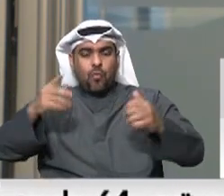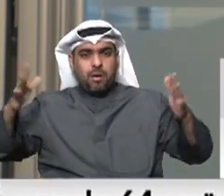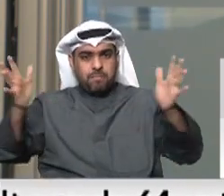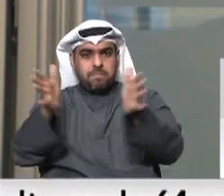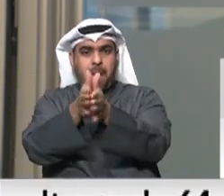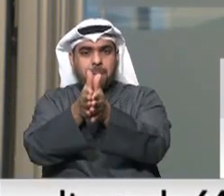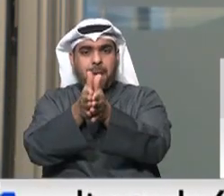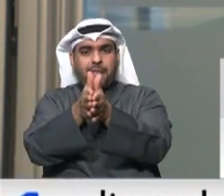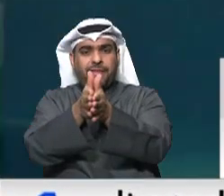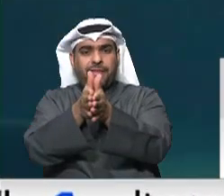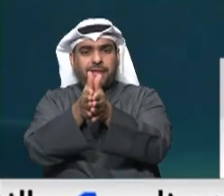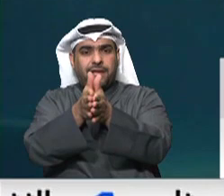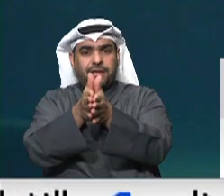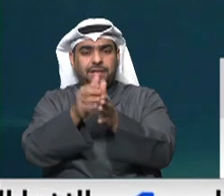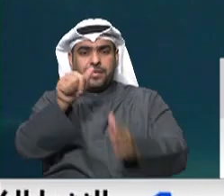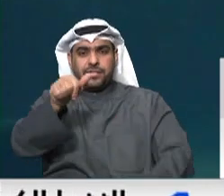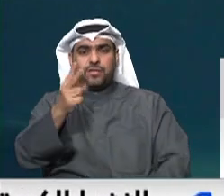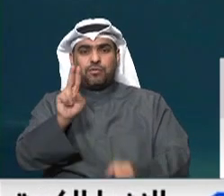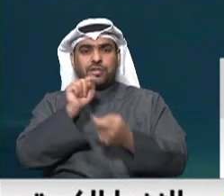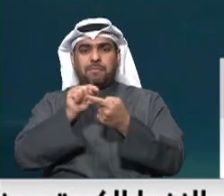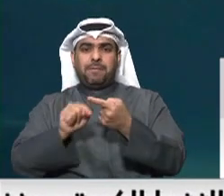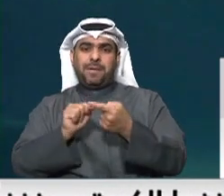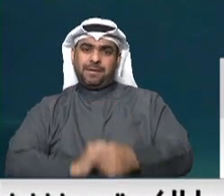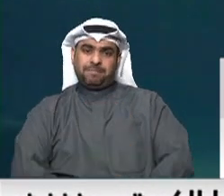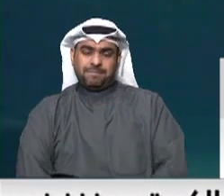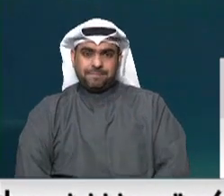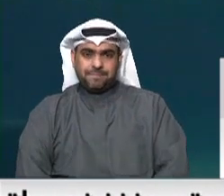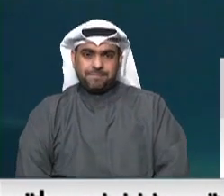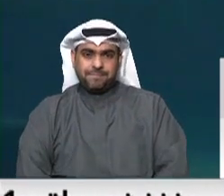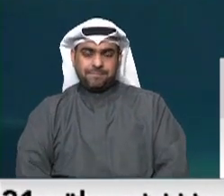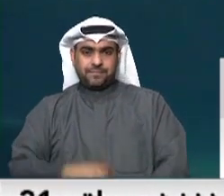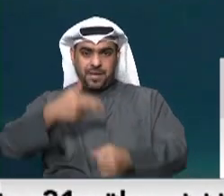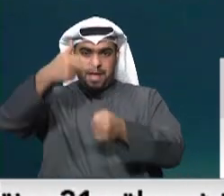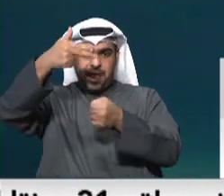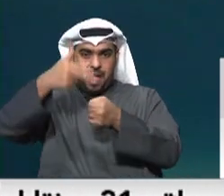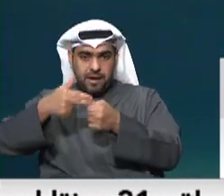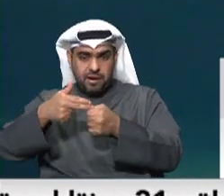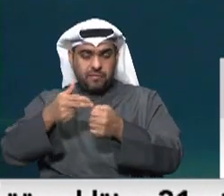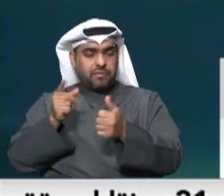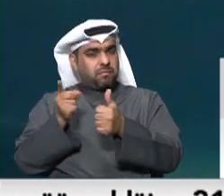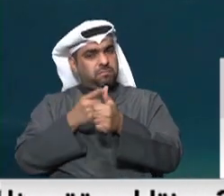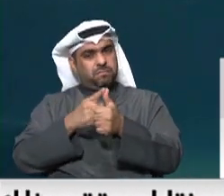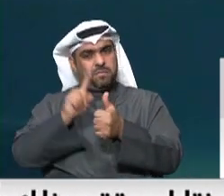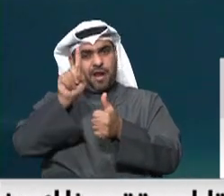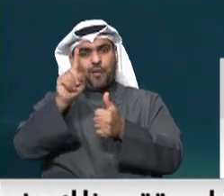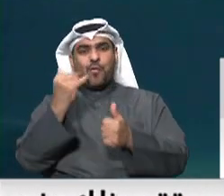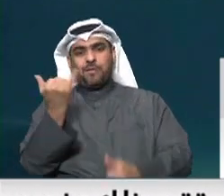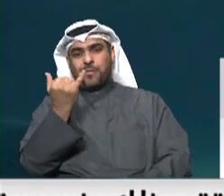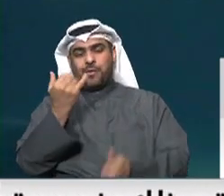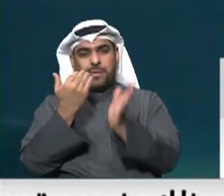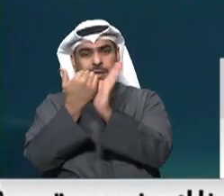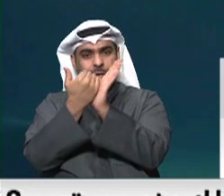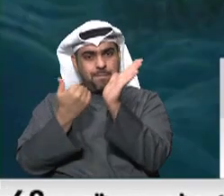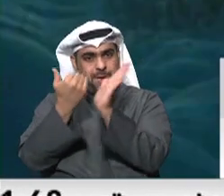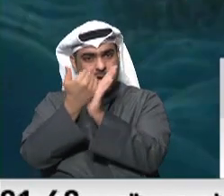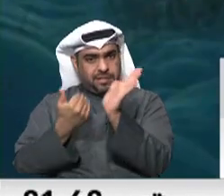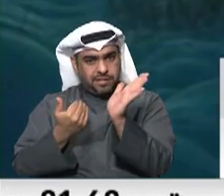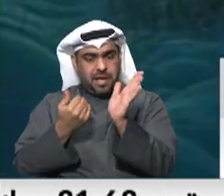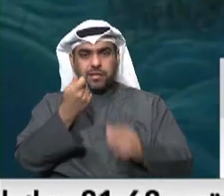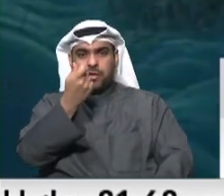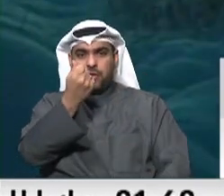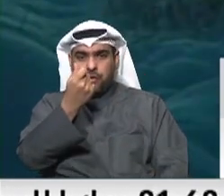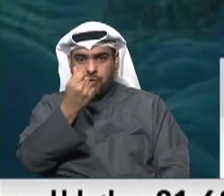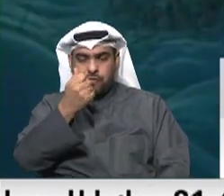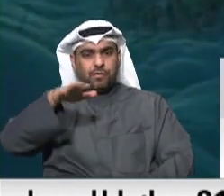الطاقه تقريبا في حدود 20% النفط عصب الحياه الاقتصاديه للمجتمعات بانواعها لا